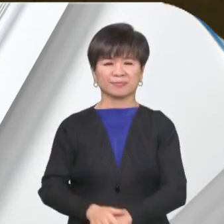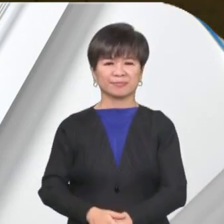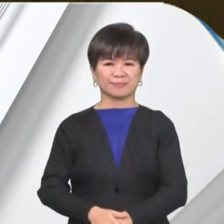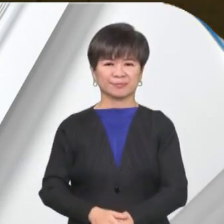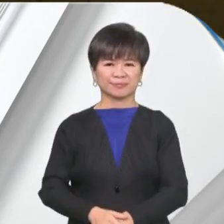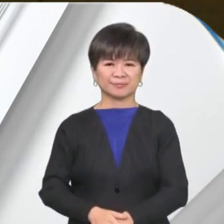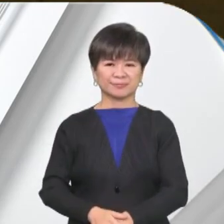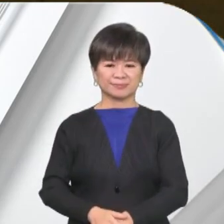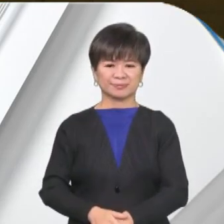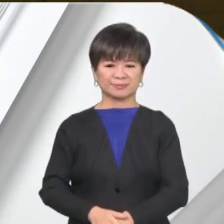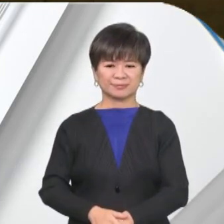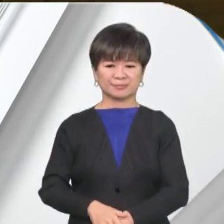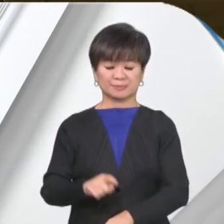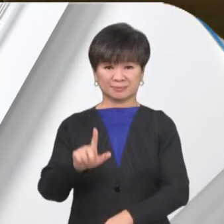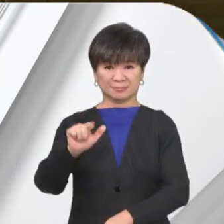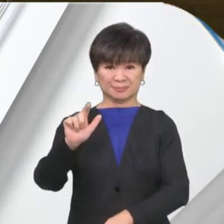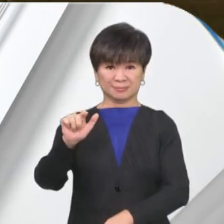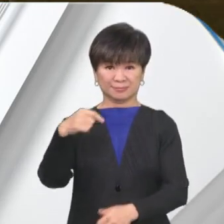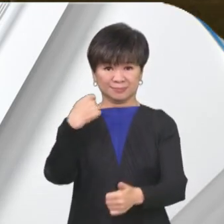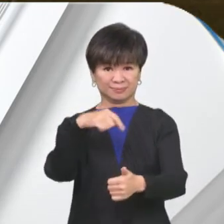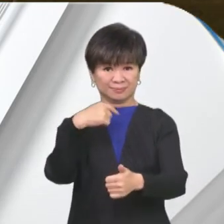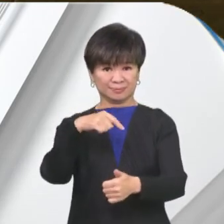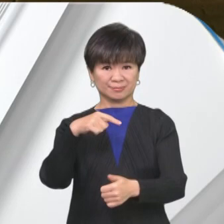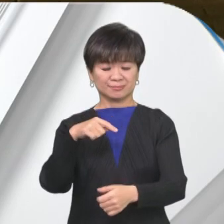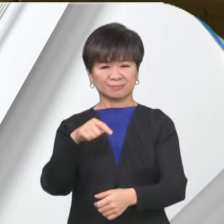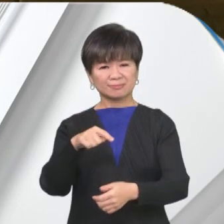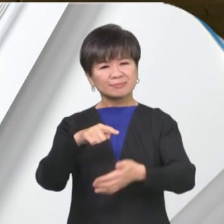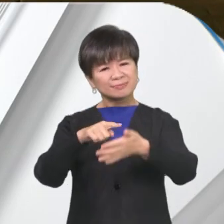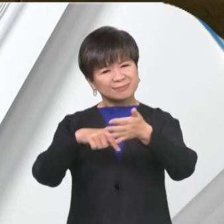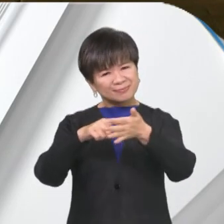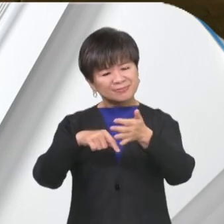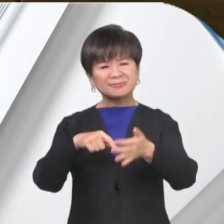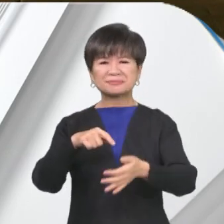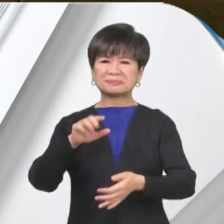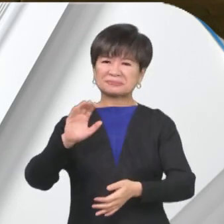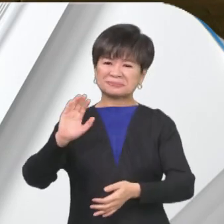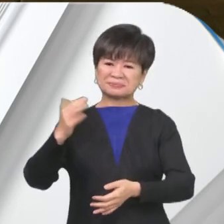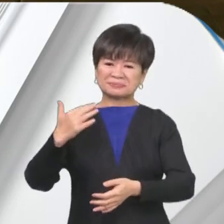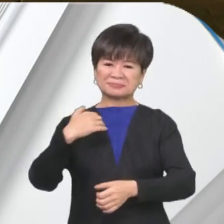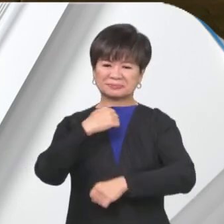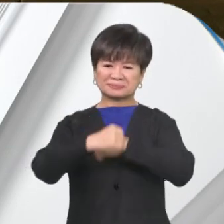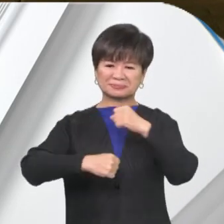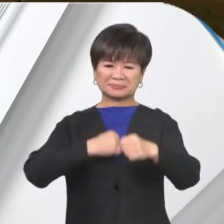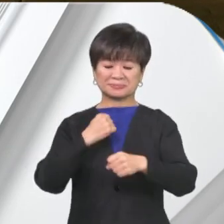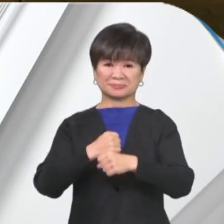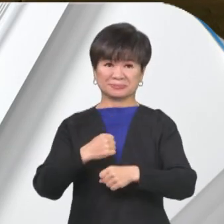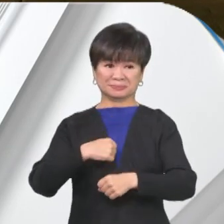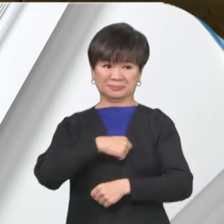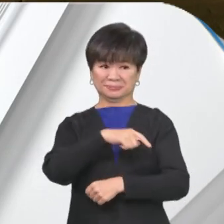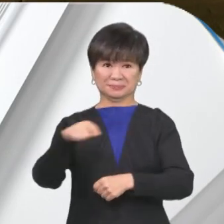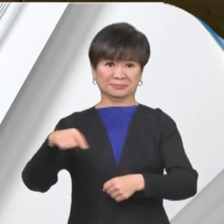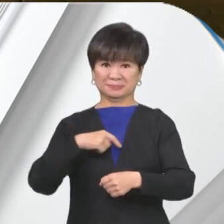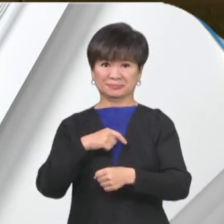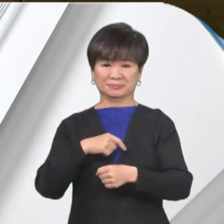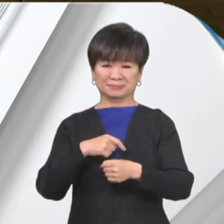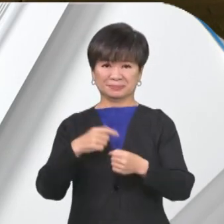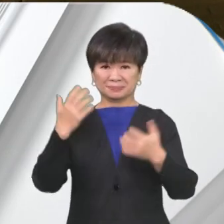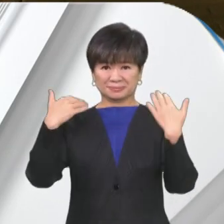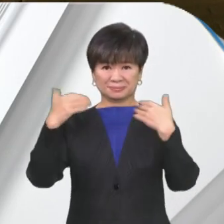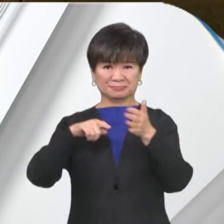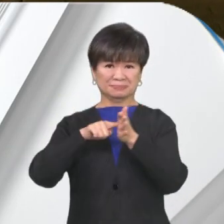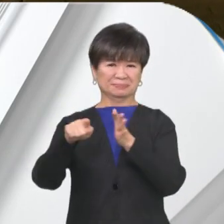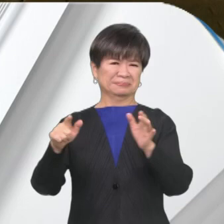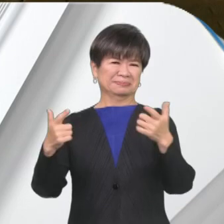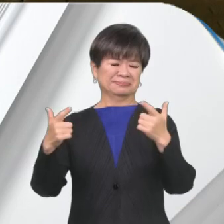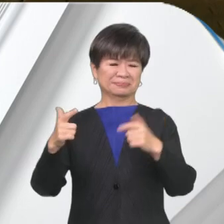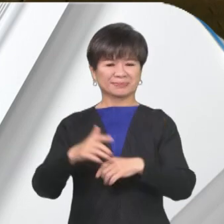因为你要心脏够的，好简单，但是动作没有对外头唔系舞蹈人员来讲有啊